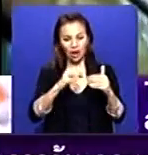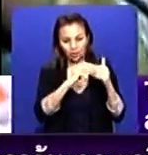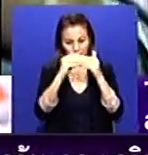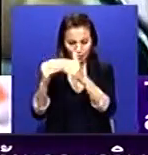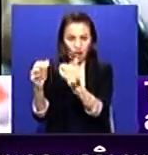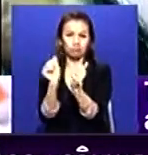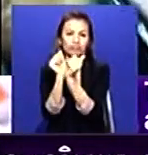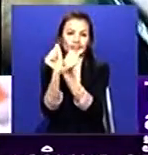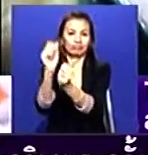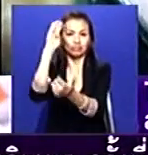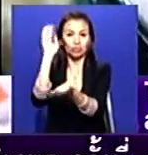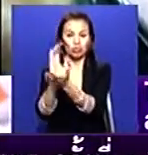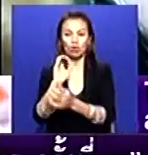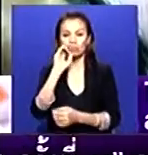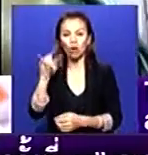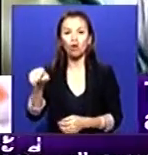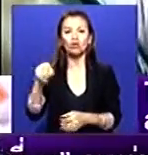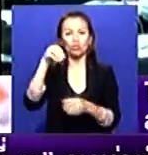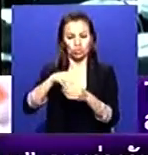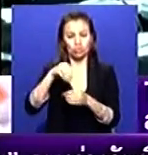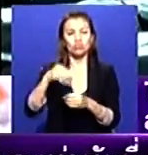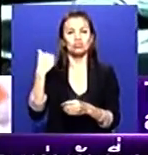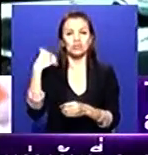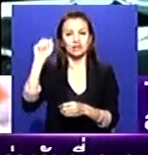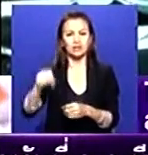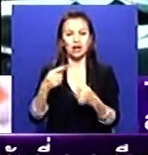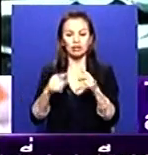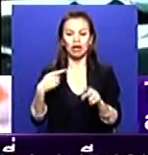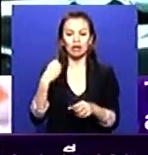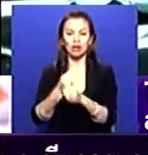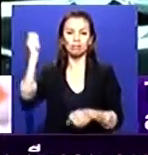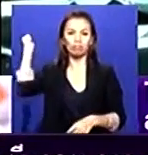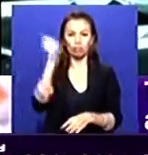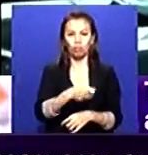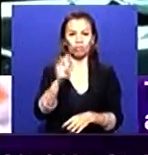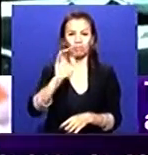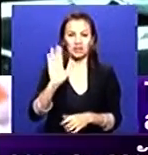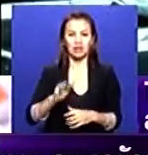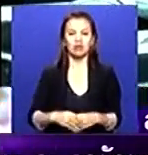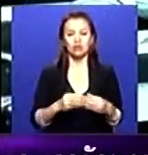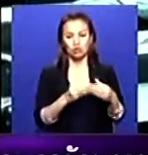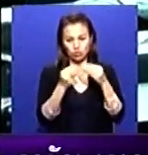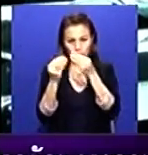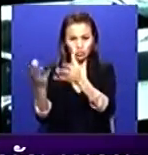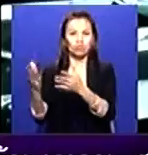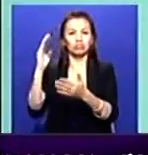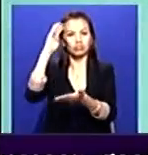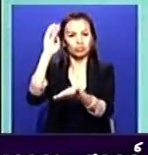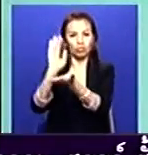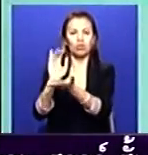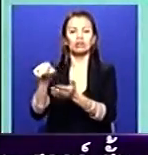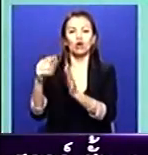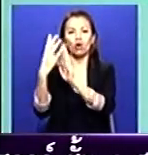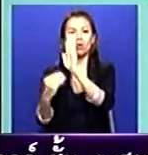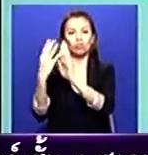การพร้อมสารภาพวันเกิดเหตุอยู่ในเหตุการณ์ด้วยแต่ปฏิเสธไม่ใช่คนฟันจึงส่งตัวเข้าโครงการฝากลูกไว้กับตำรวจเพื่ออ